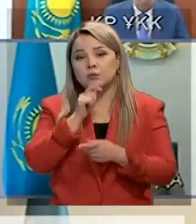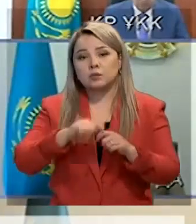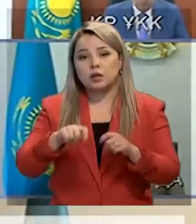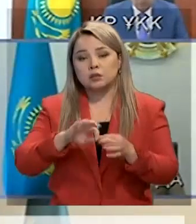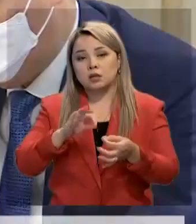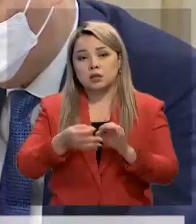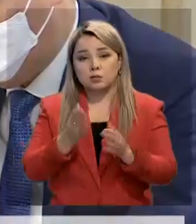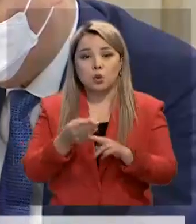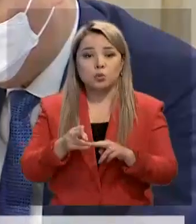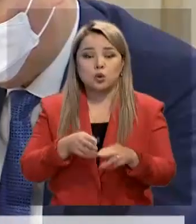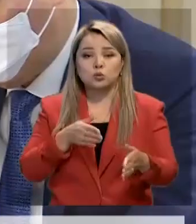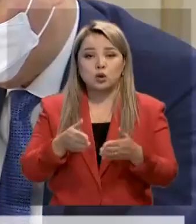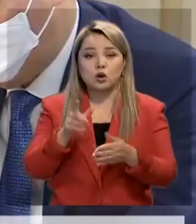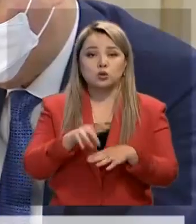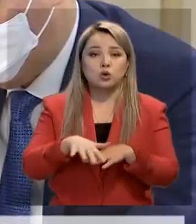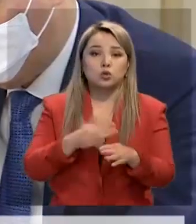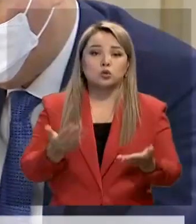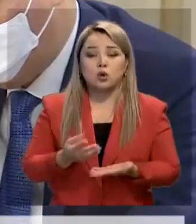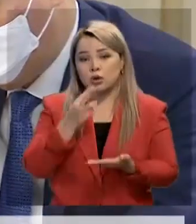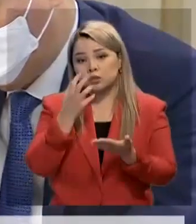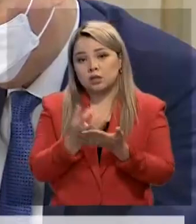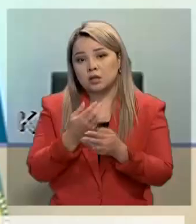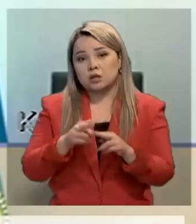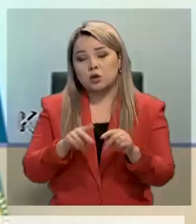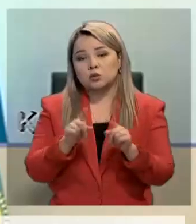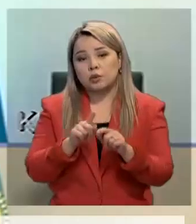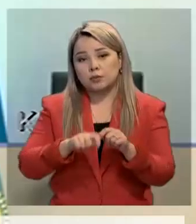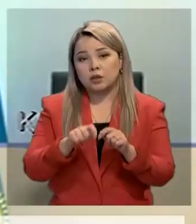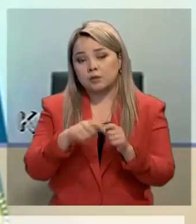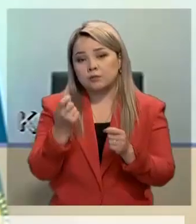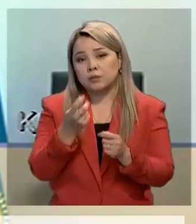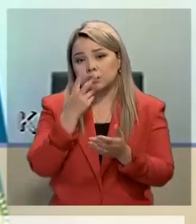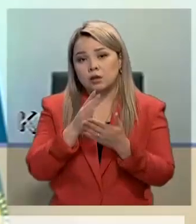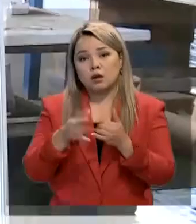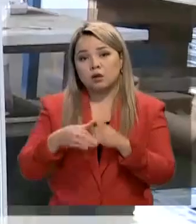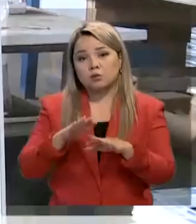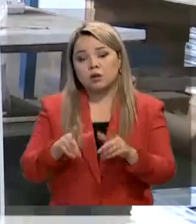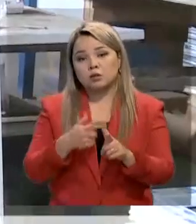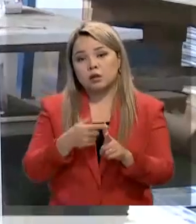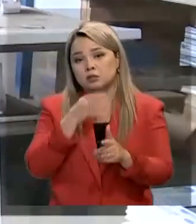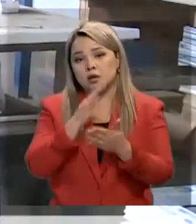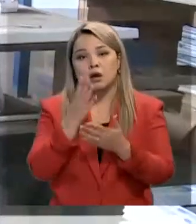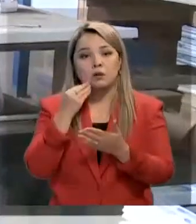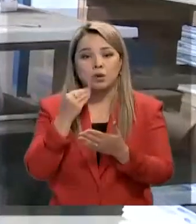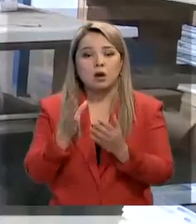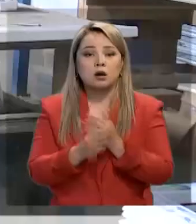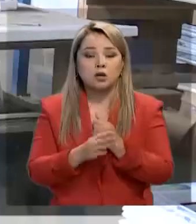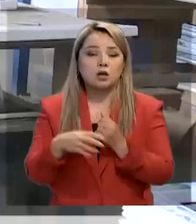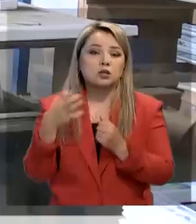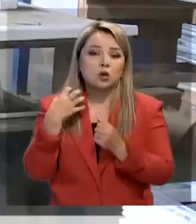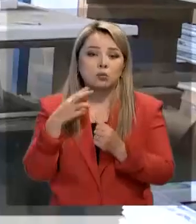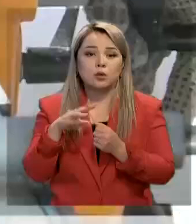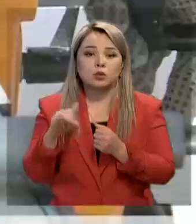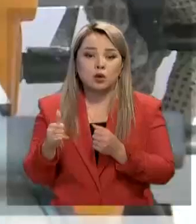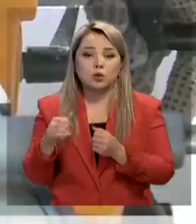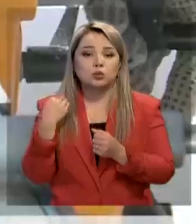еді. Енді бұл жолы тұрғындардың табысы сол көпірме есепке жетпейтін аймақтарда атады. Алматы, Атырау, Қызылорда,